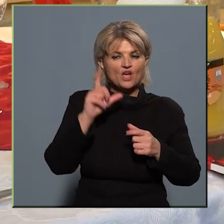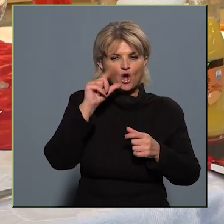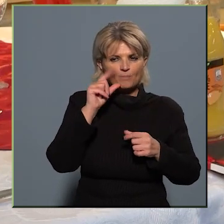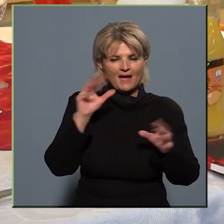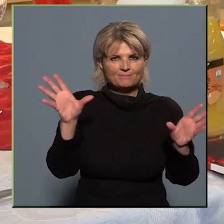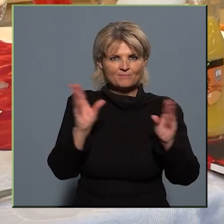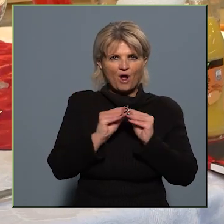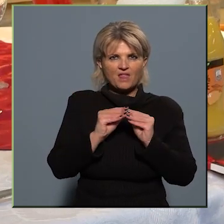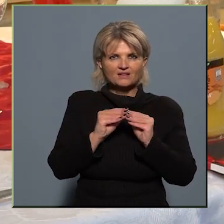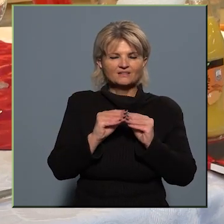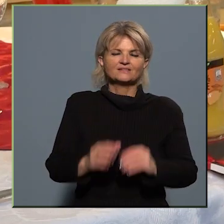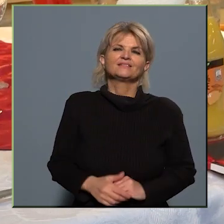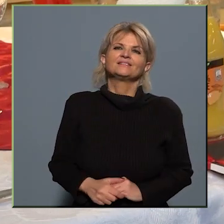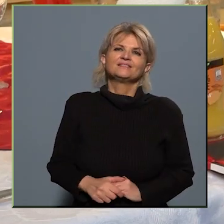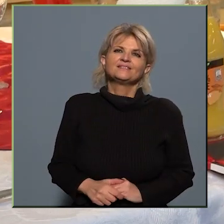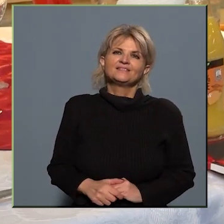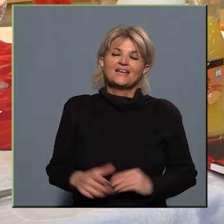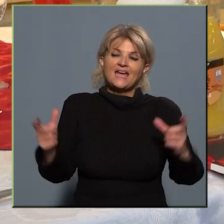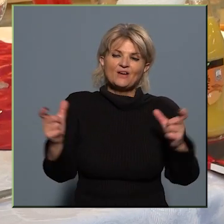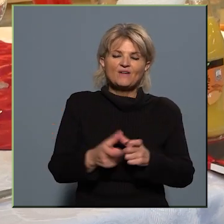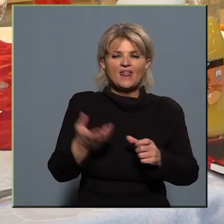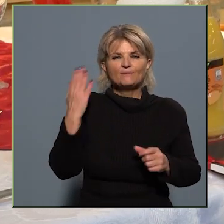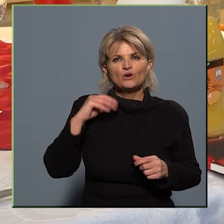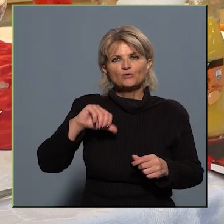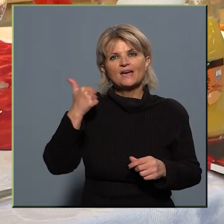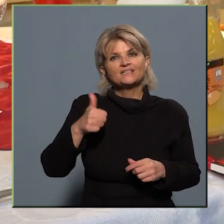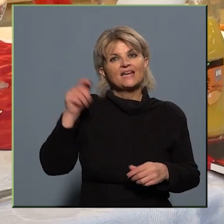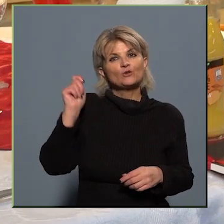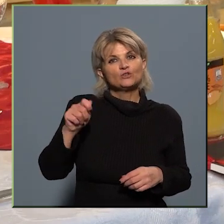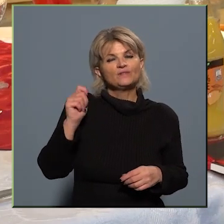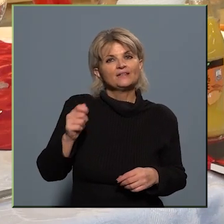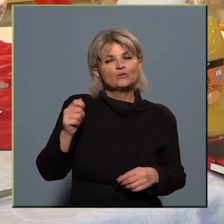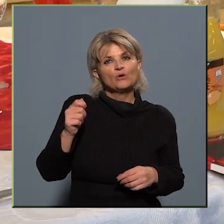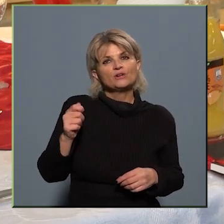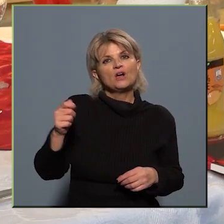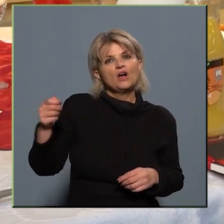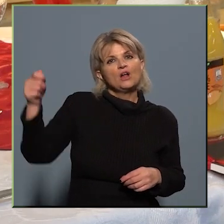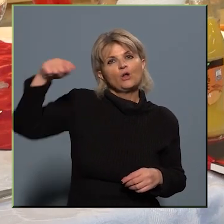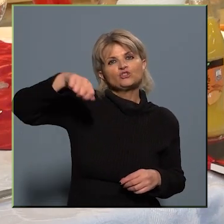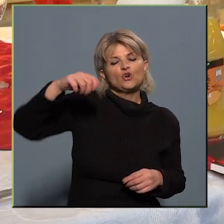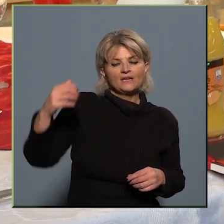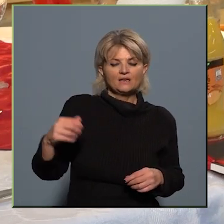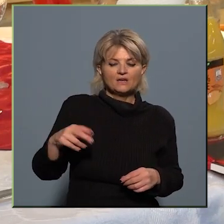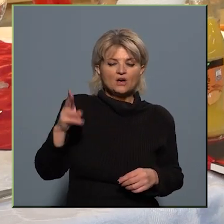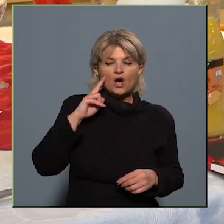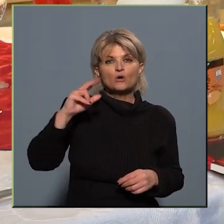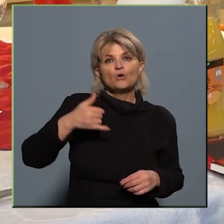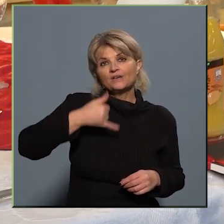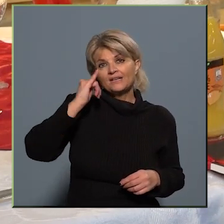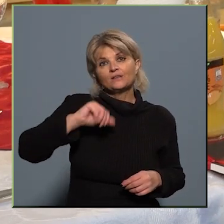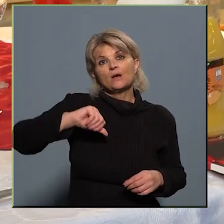apámmal, vele voltunk egyszer húsvétkor locsolni, akkor ittam életemben először